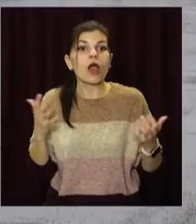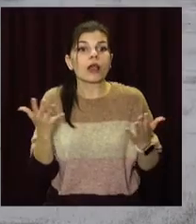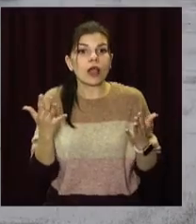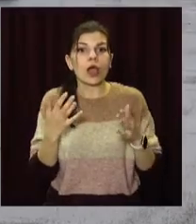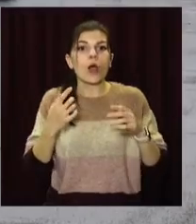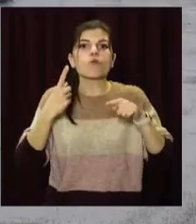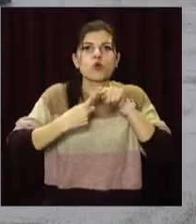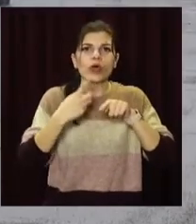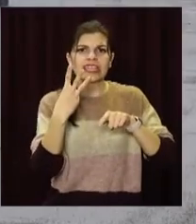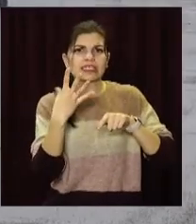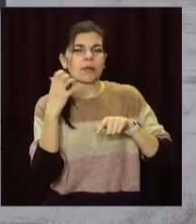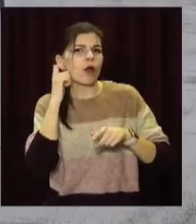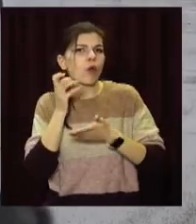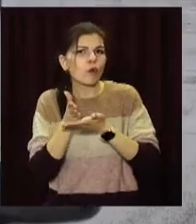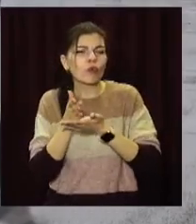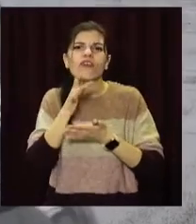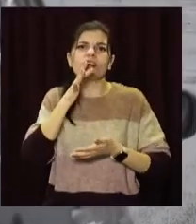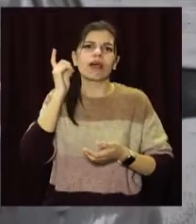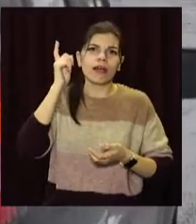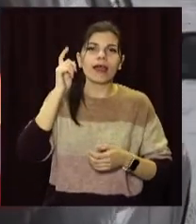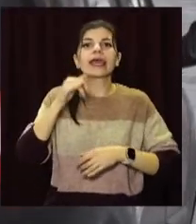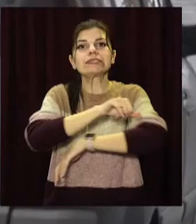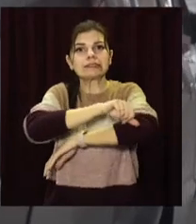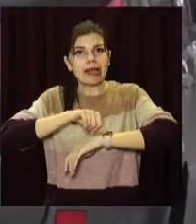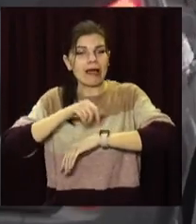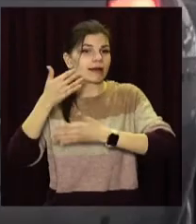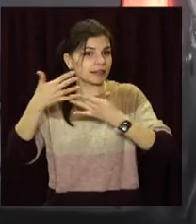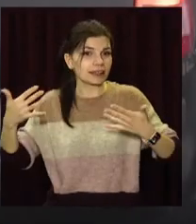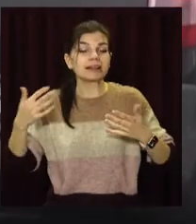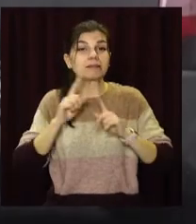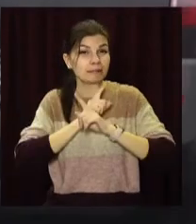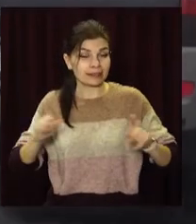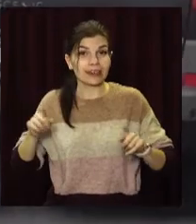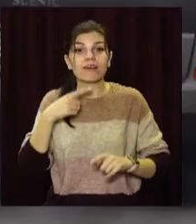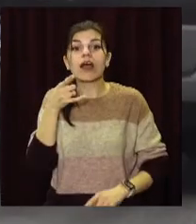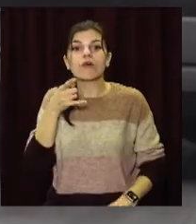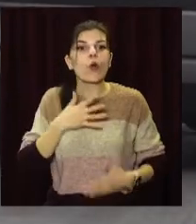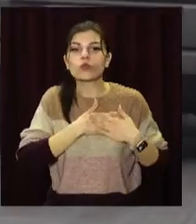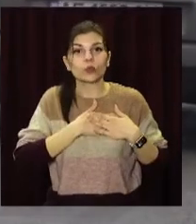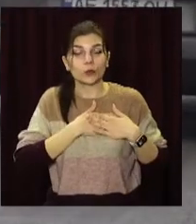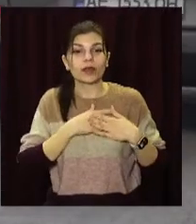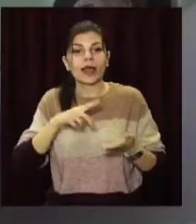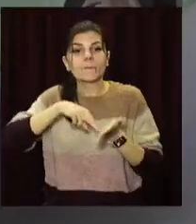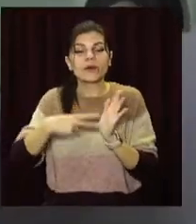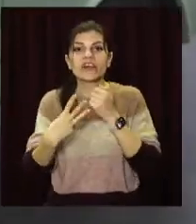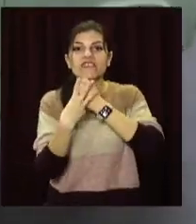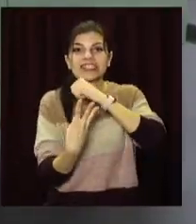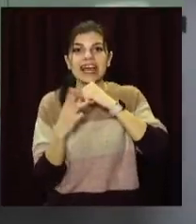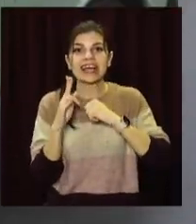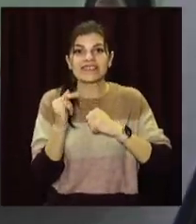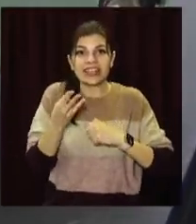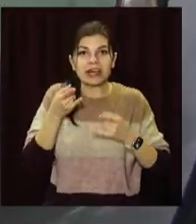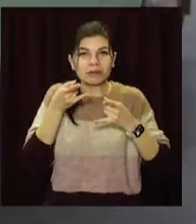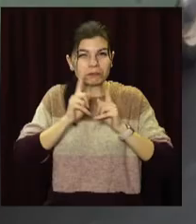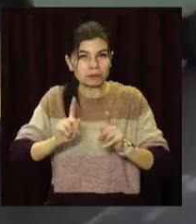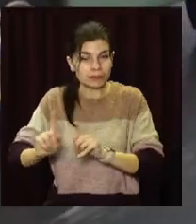плюс 35, як радянського, так і закордонного автопрому. Квест для автолюбителів запланований на 18 квітня. Старт